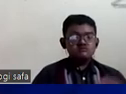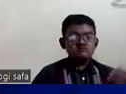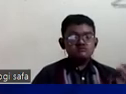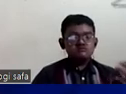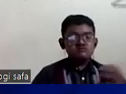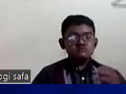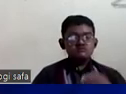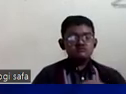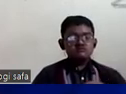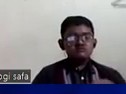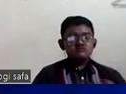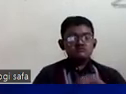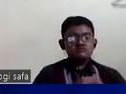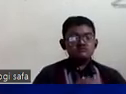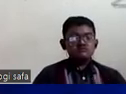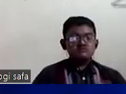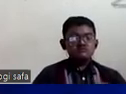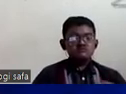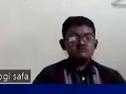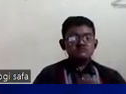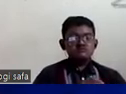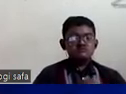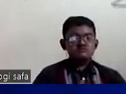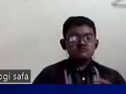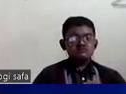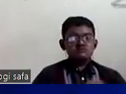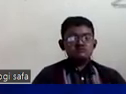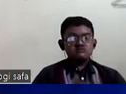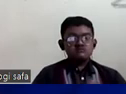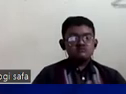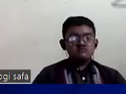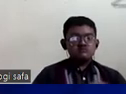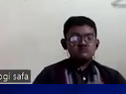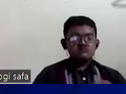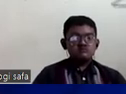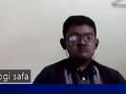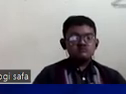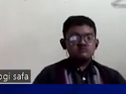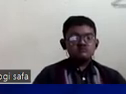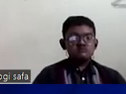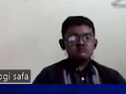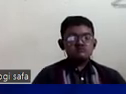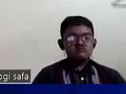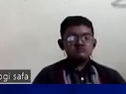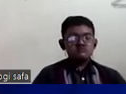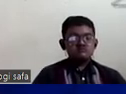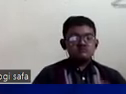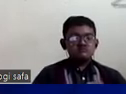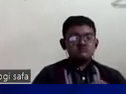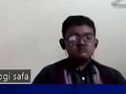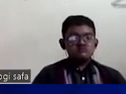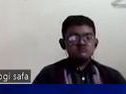tadi berdiri di bawah bendera itu sifatnya jadi nanti bisa dikembangkan secara